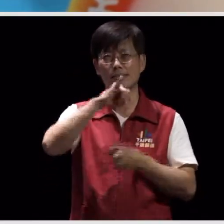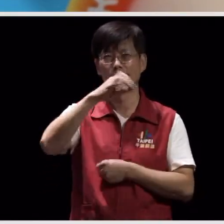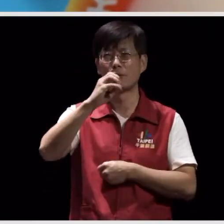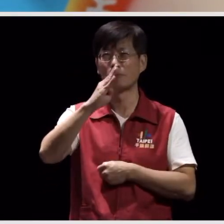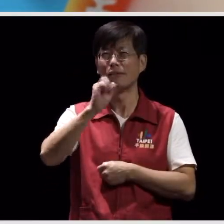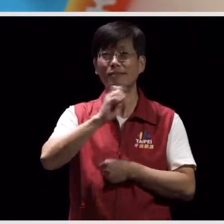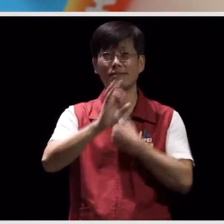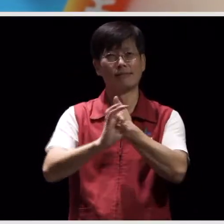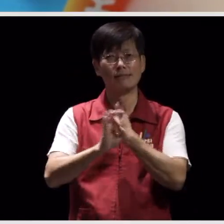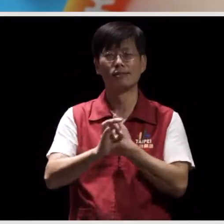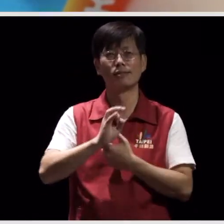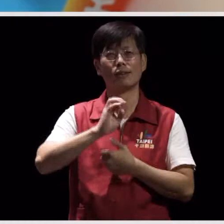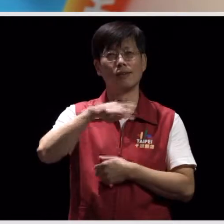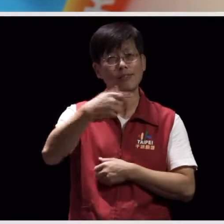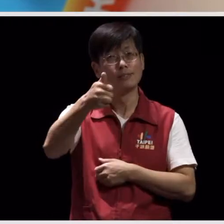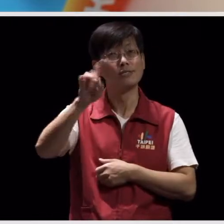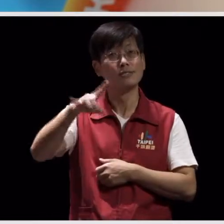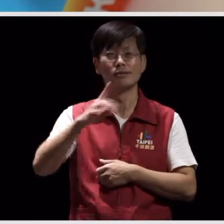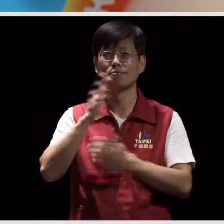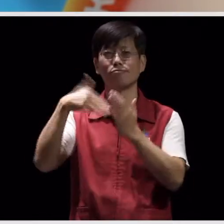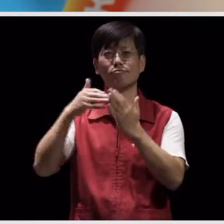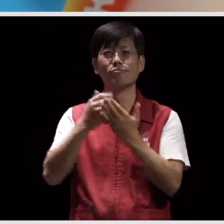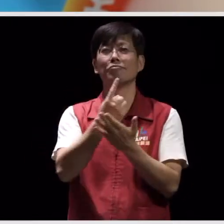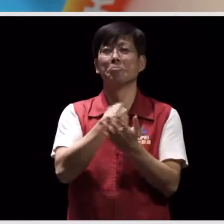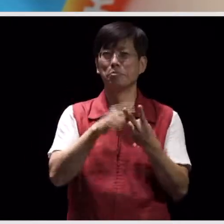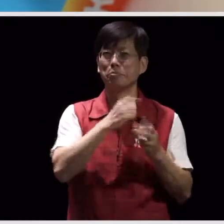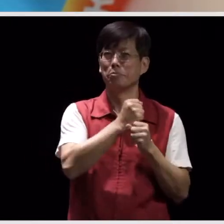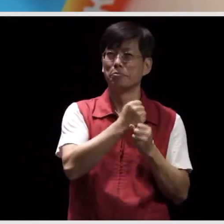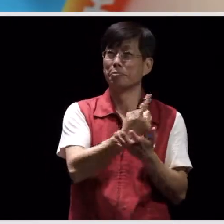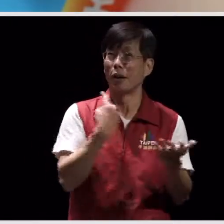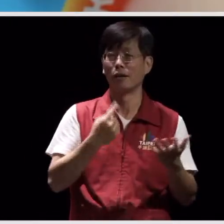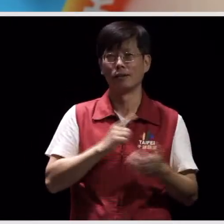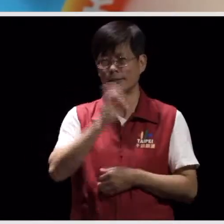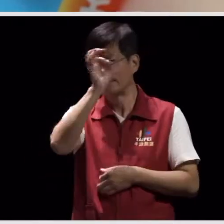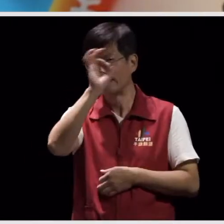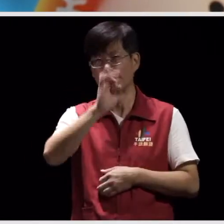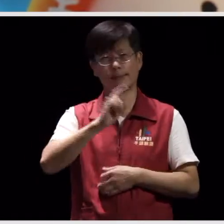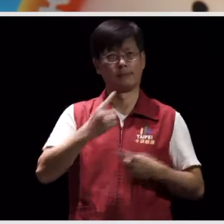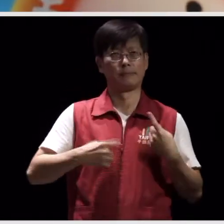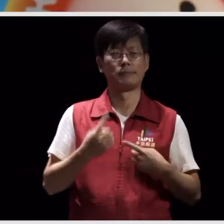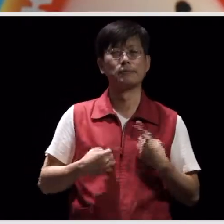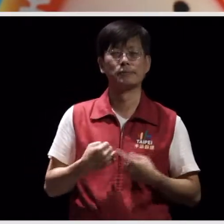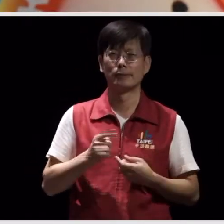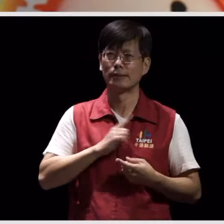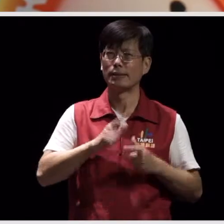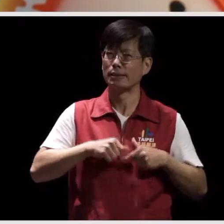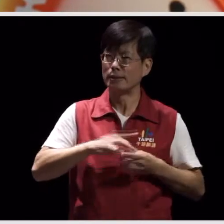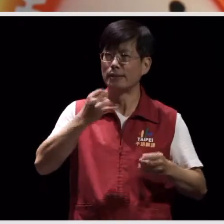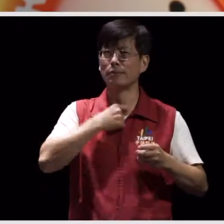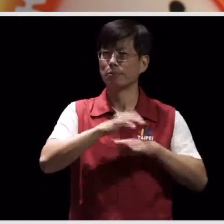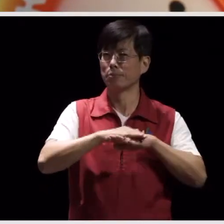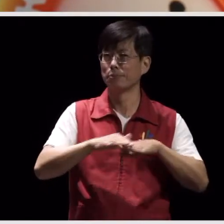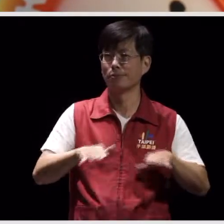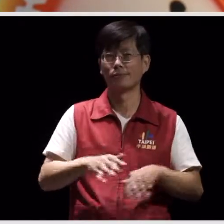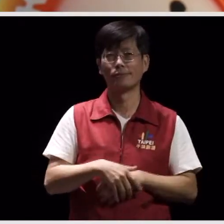之后他跑去了哪一边呢？他离开了学校，离开了职场。一直在找寻所谓的自由，所谓的心灵上的平静，